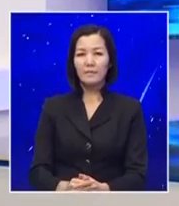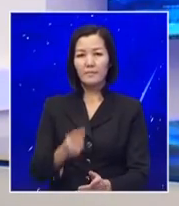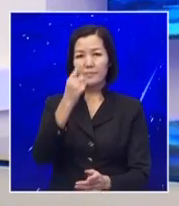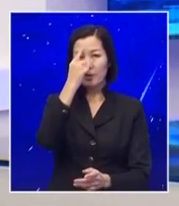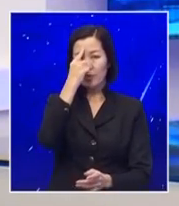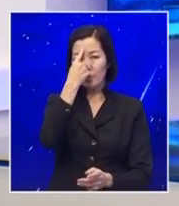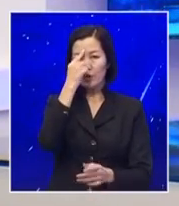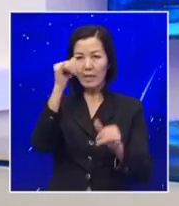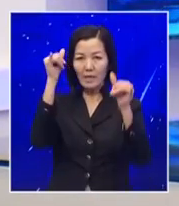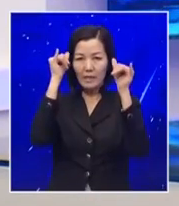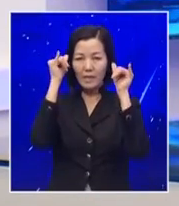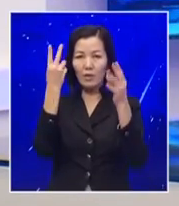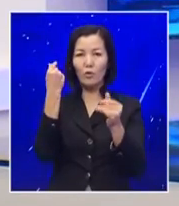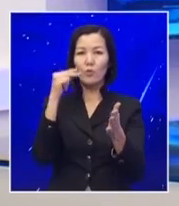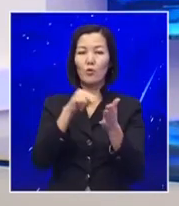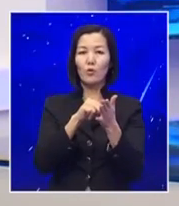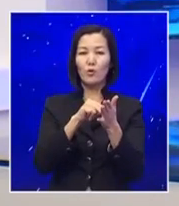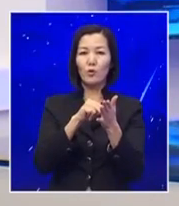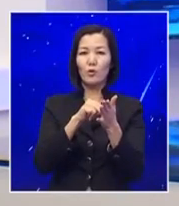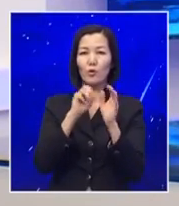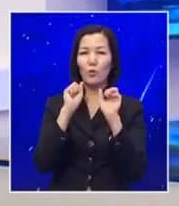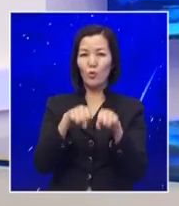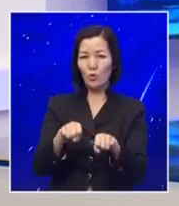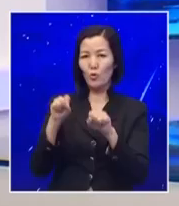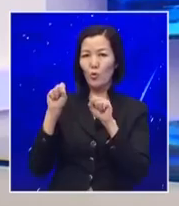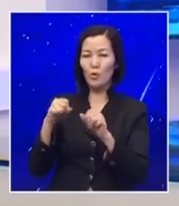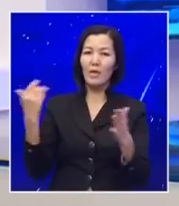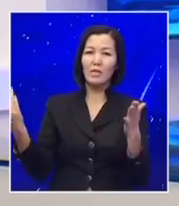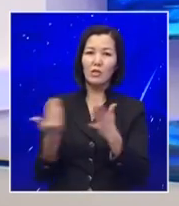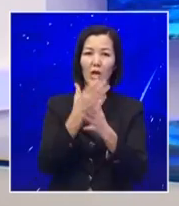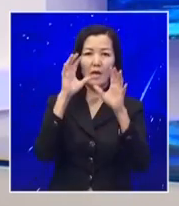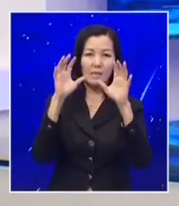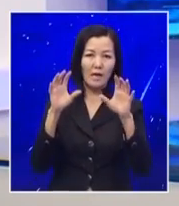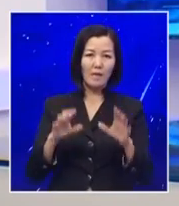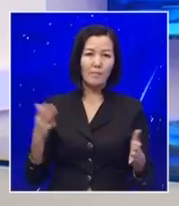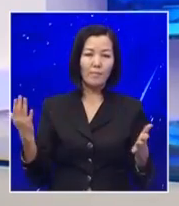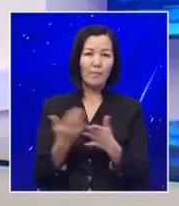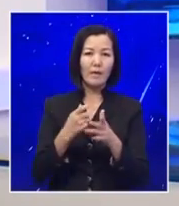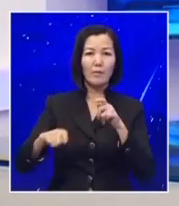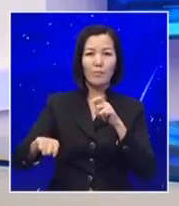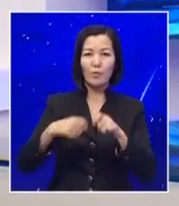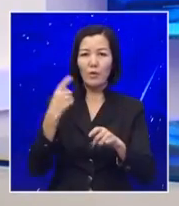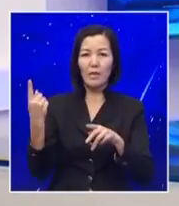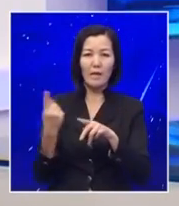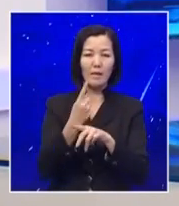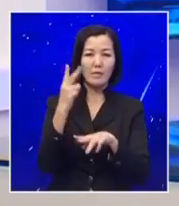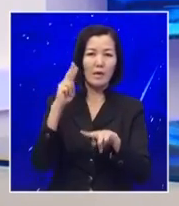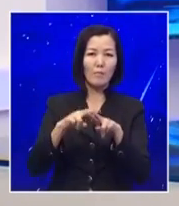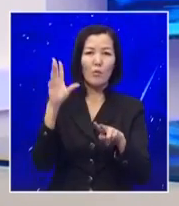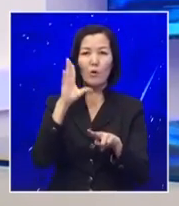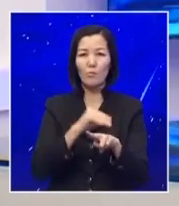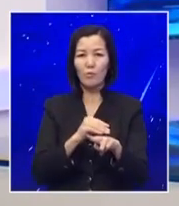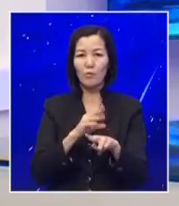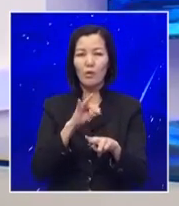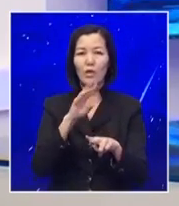Естімеген елде көп, Үндістанда сиыр құқын қорғайтын жаңа заң бар. Оны бұзған алғашқы адам қамауға алыну мүмкін. Ал